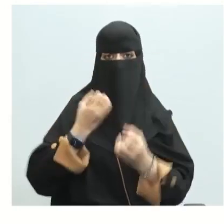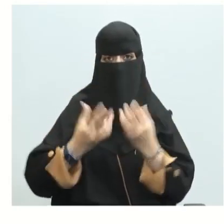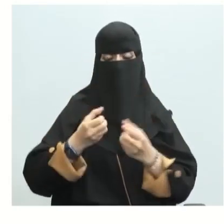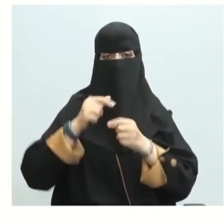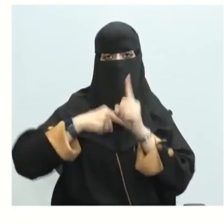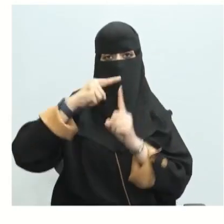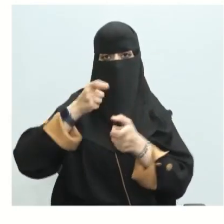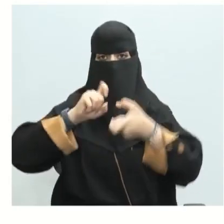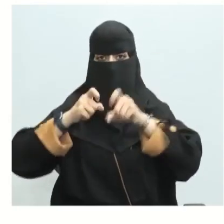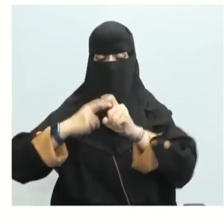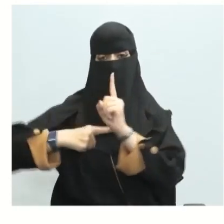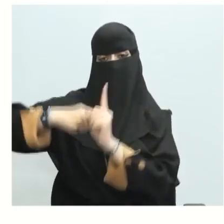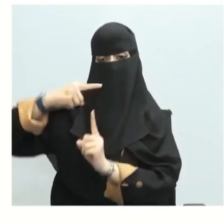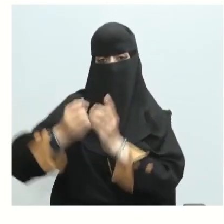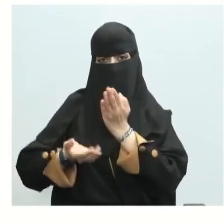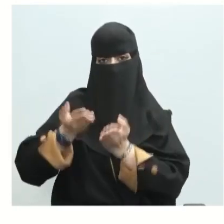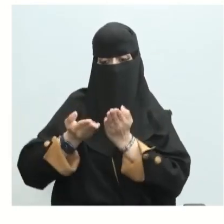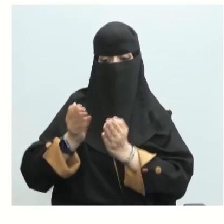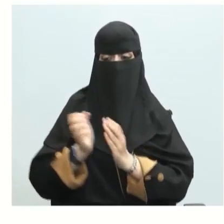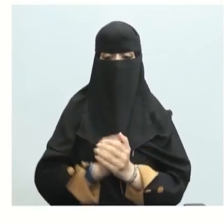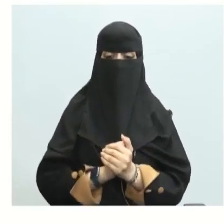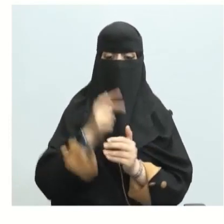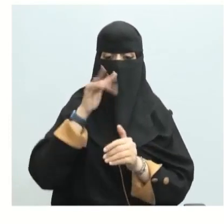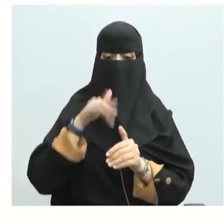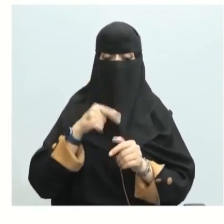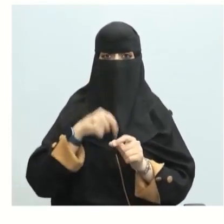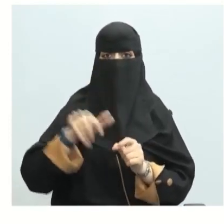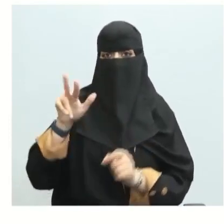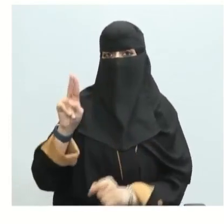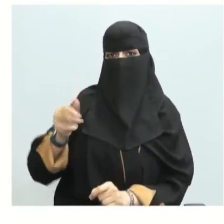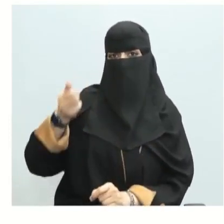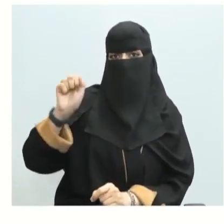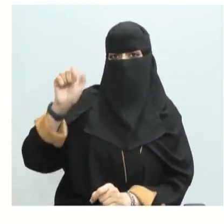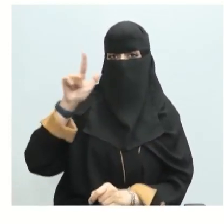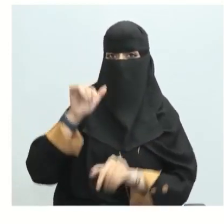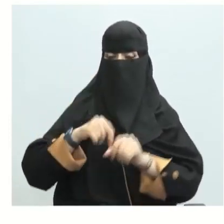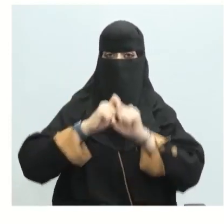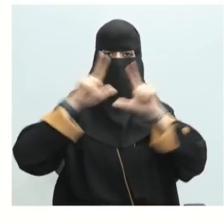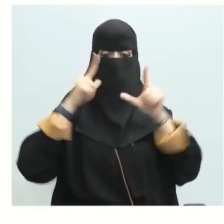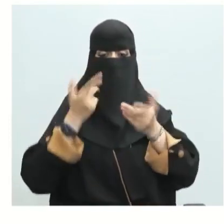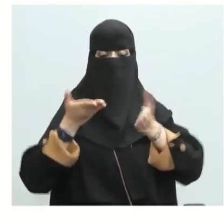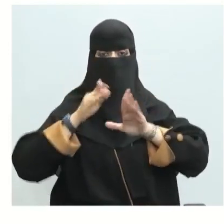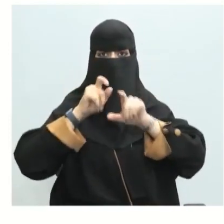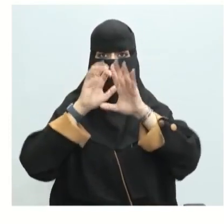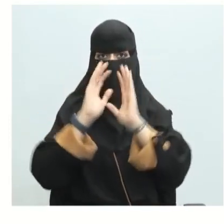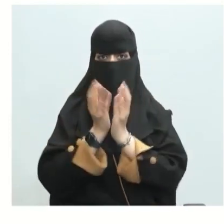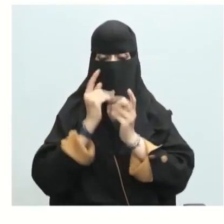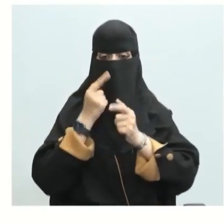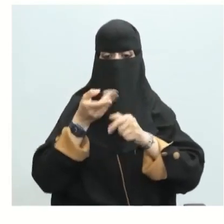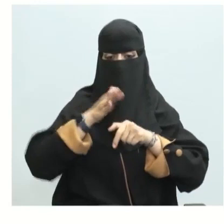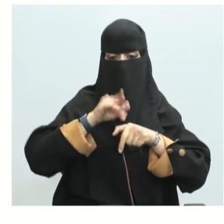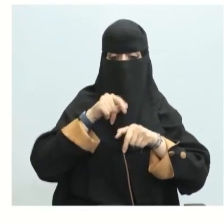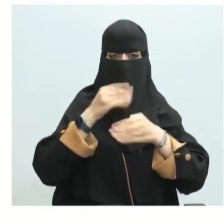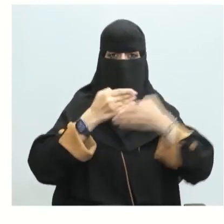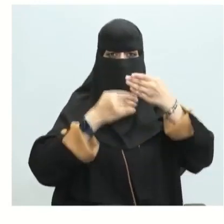حراره التكوين القياسيه التاصل وهي ظاهره وجود شكل او اكثر لعنصر بتراكيب